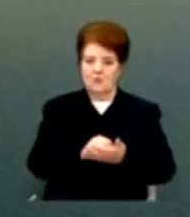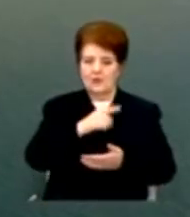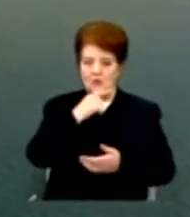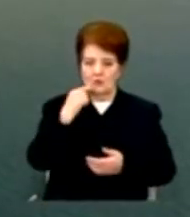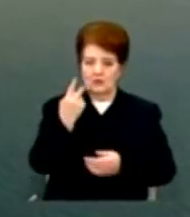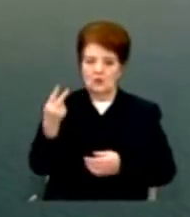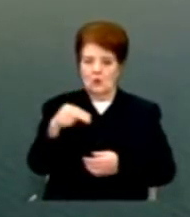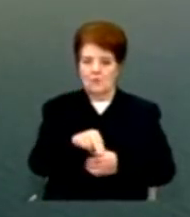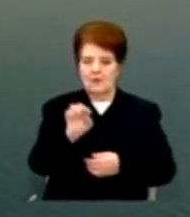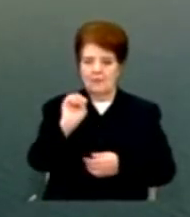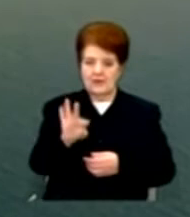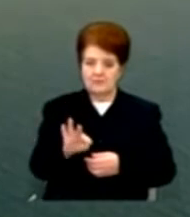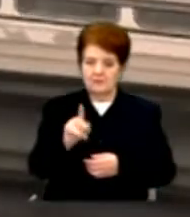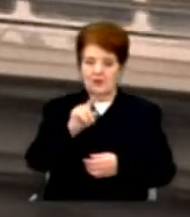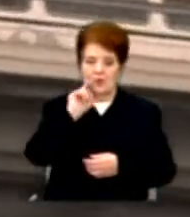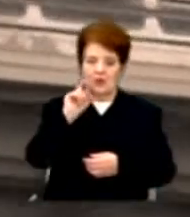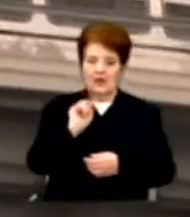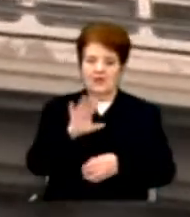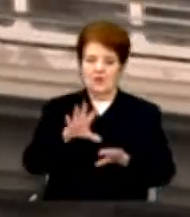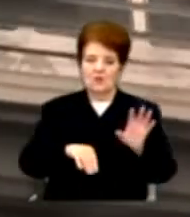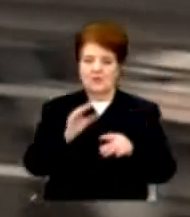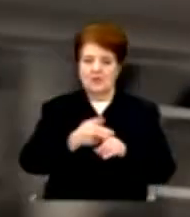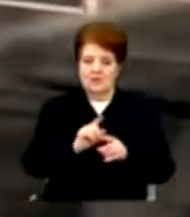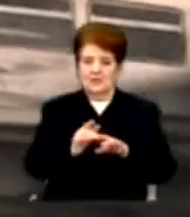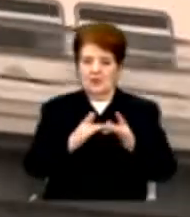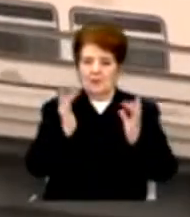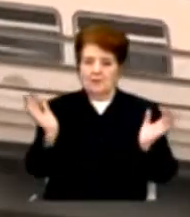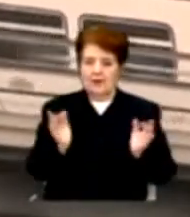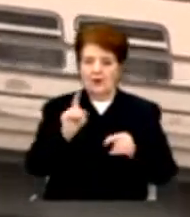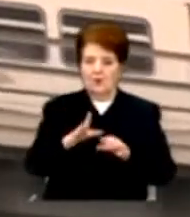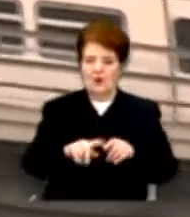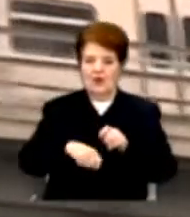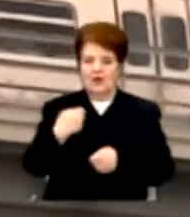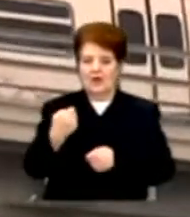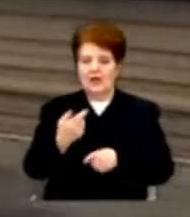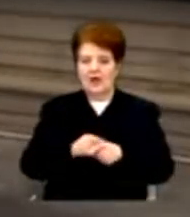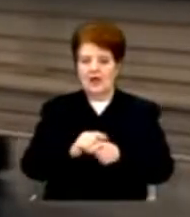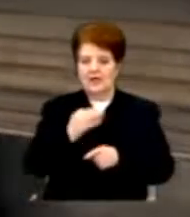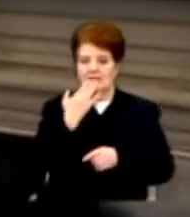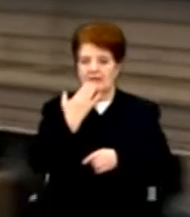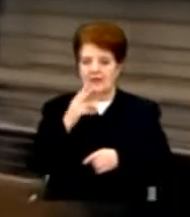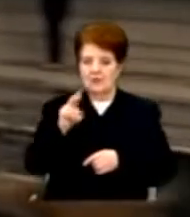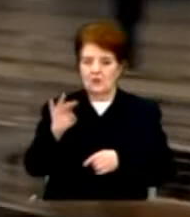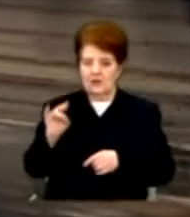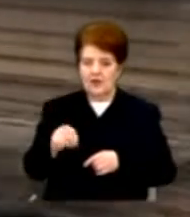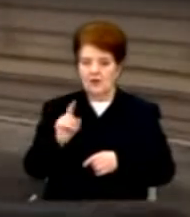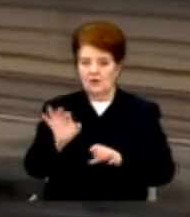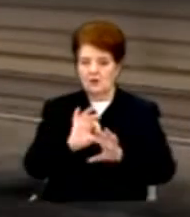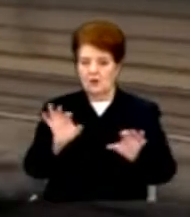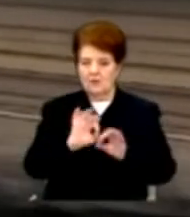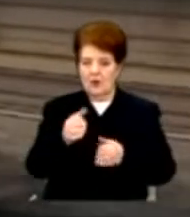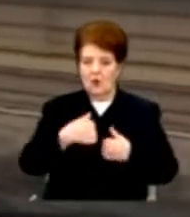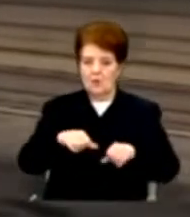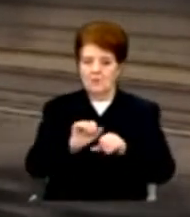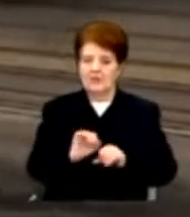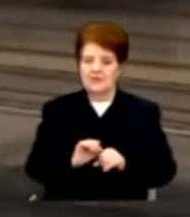în 2014, iar Ucraina consideră că acest pod reprezintă o încălcare a legislației internaționale. Într-un comunicat, Comisia